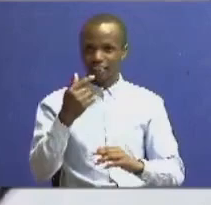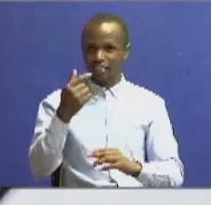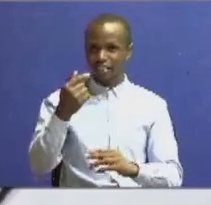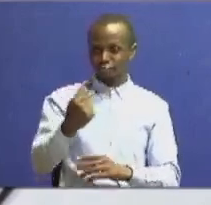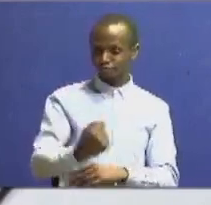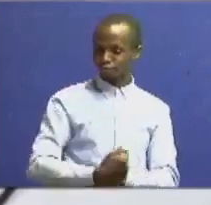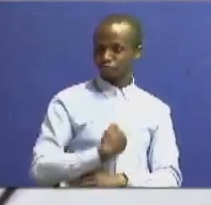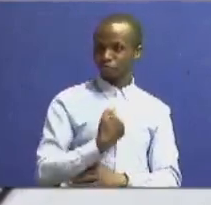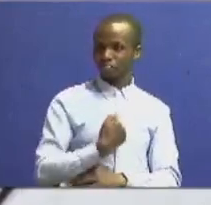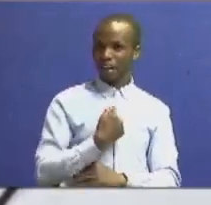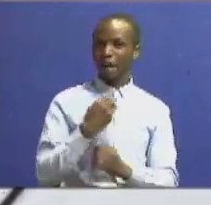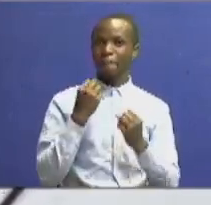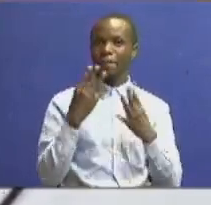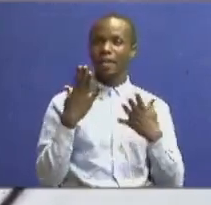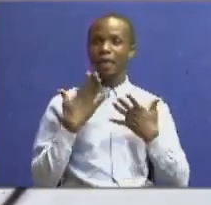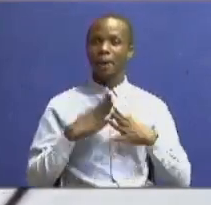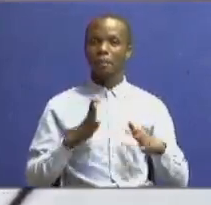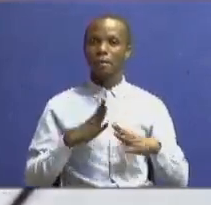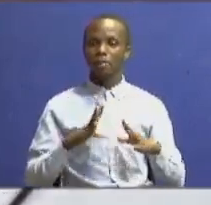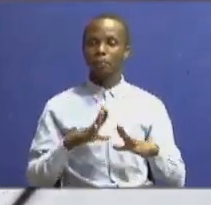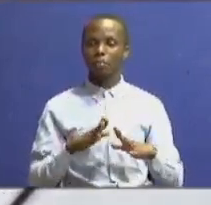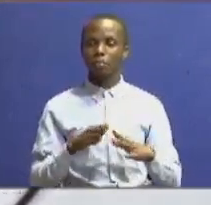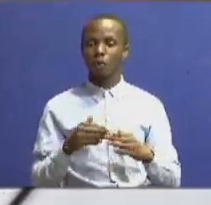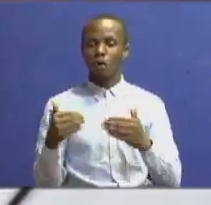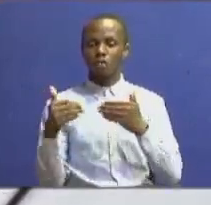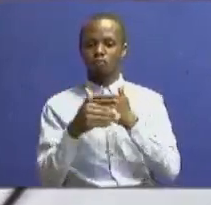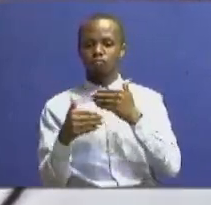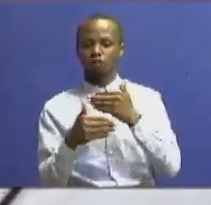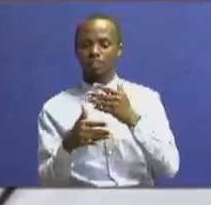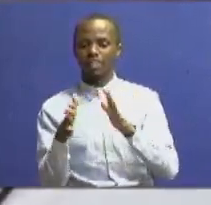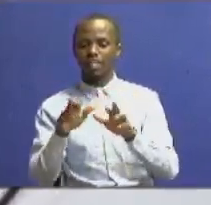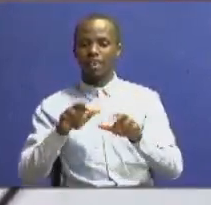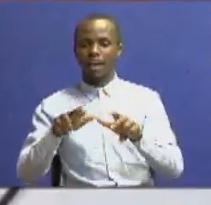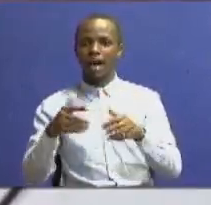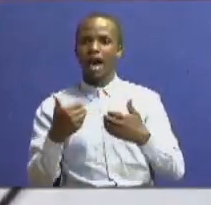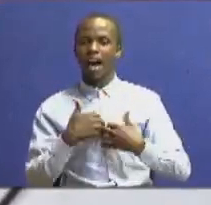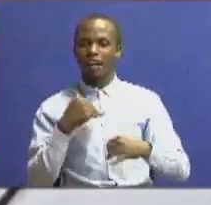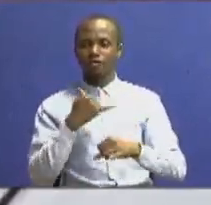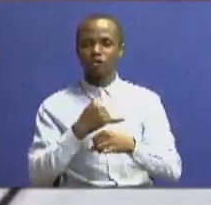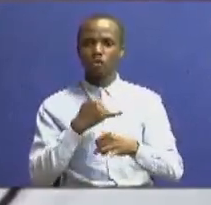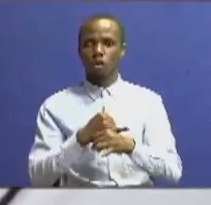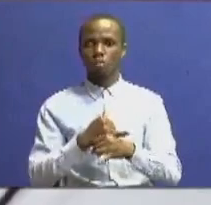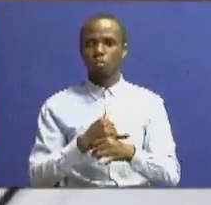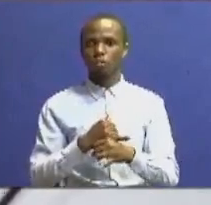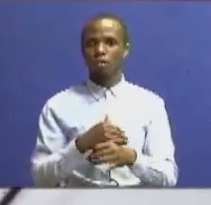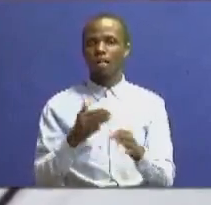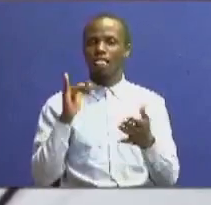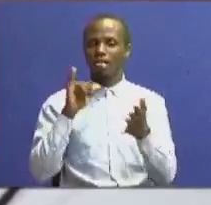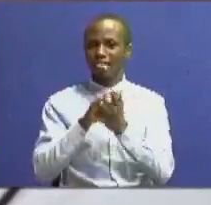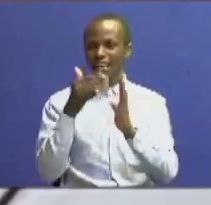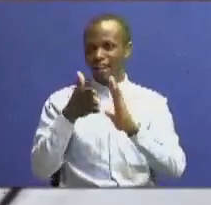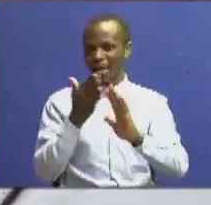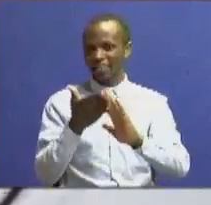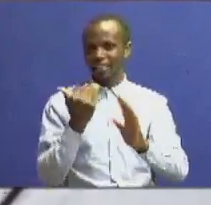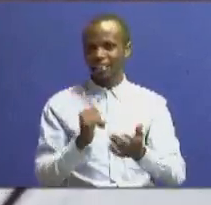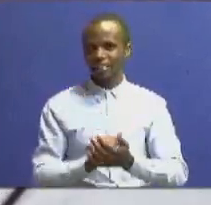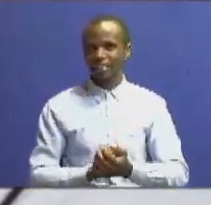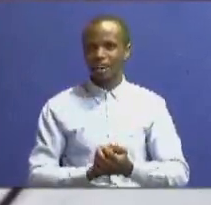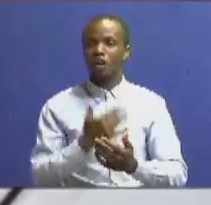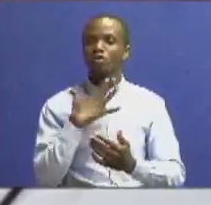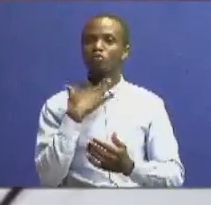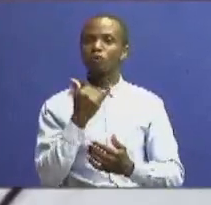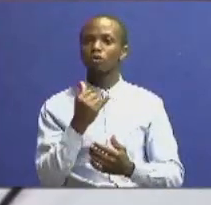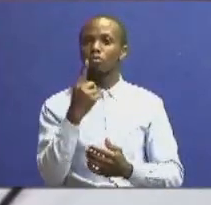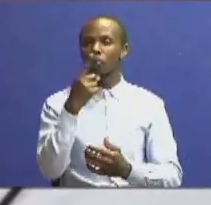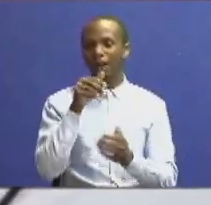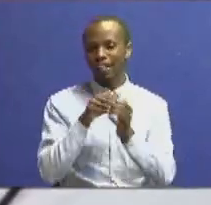millions of young people who are walking our streets and villages when they don't have jobs. That is urgent. And I want one